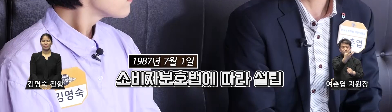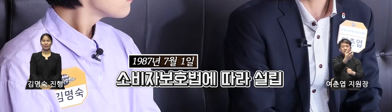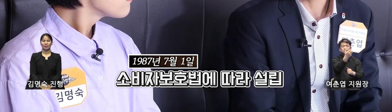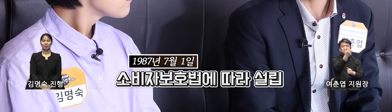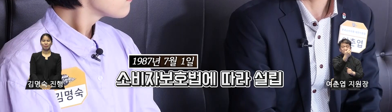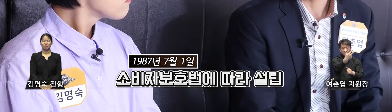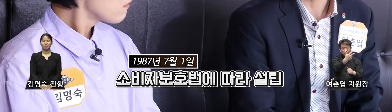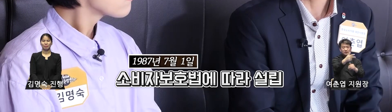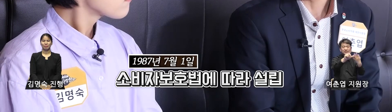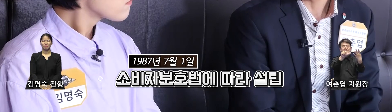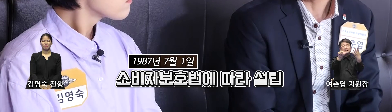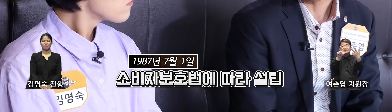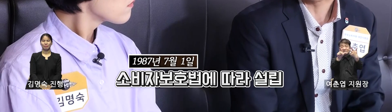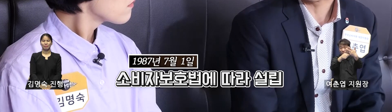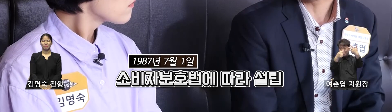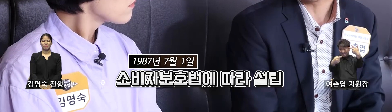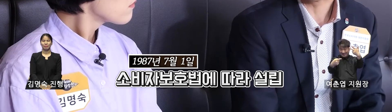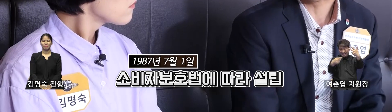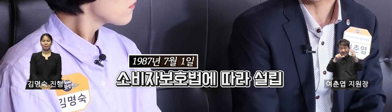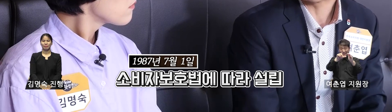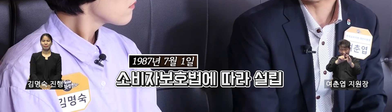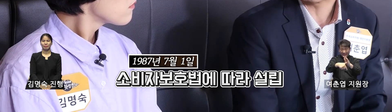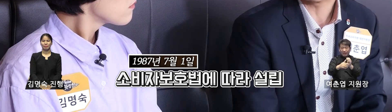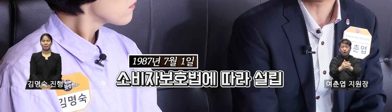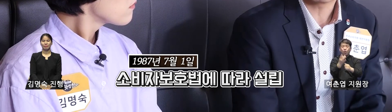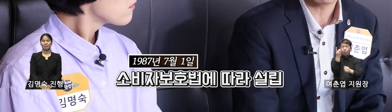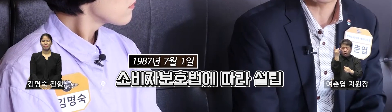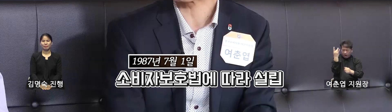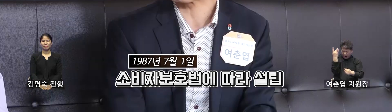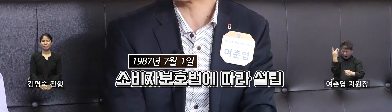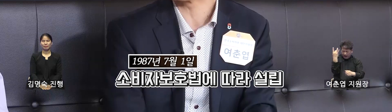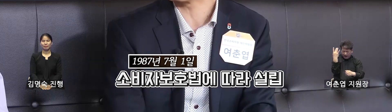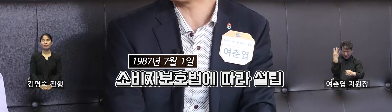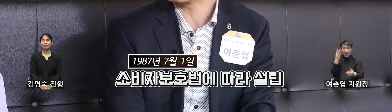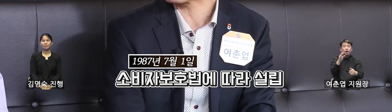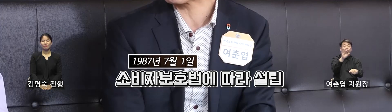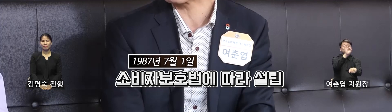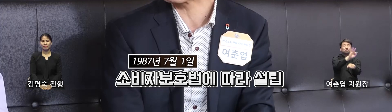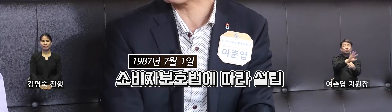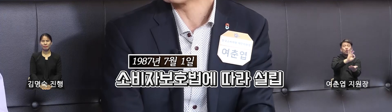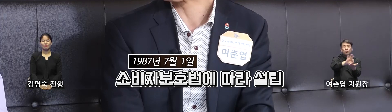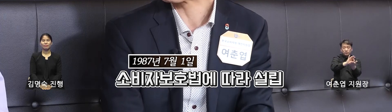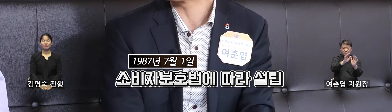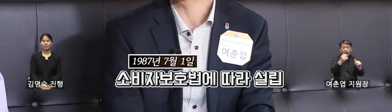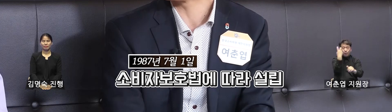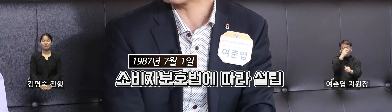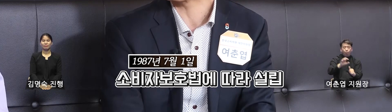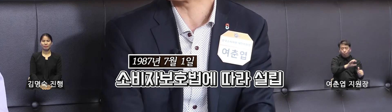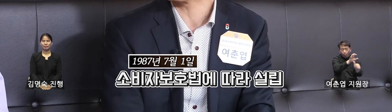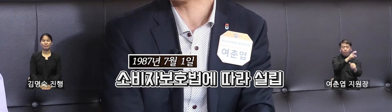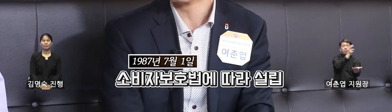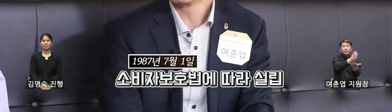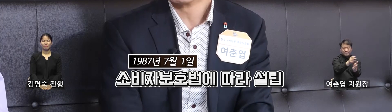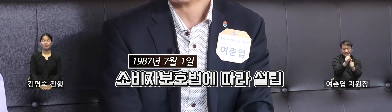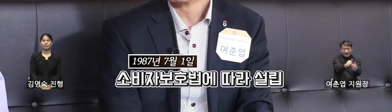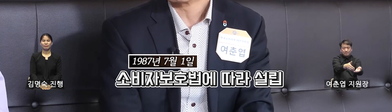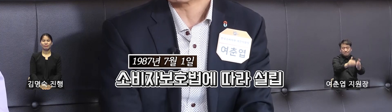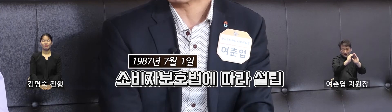1987년 7월 1일에 그 당시에는 소비자보호법이어서 소비자보호법에 따라서 설립이 되었고요.